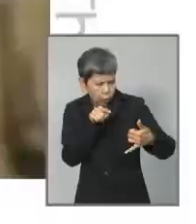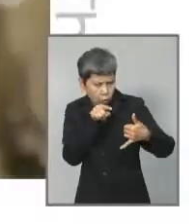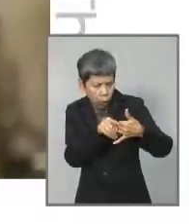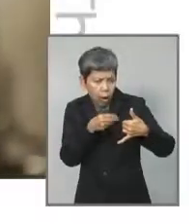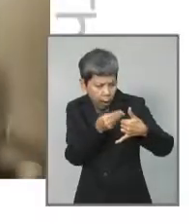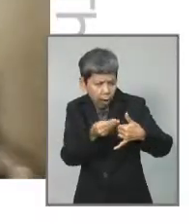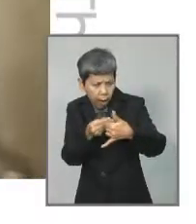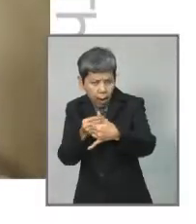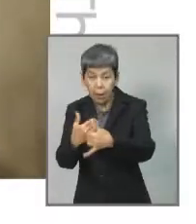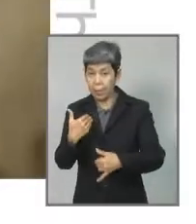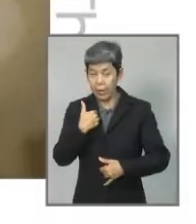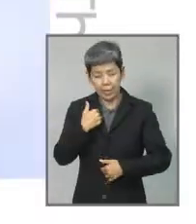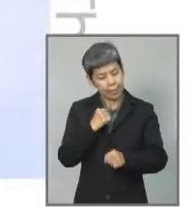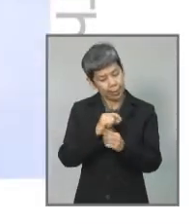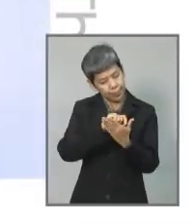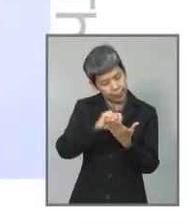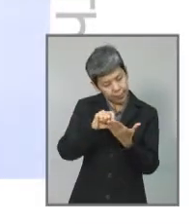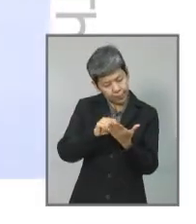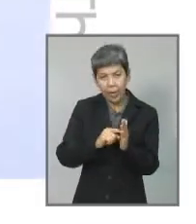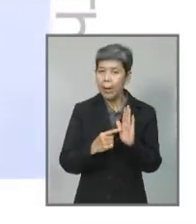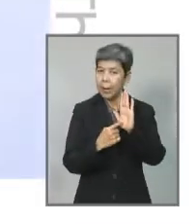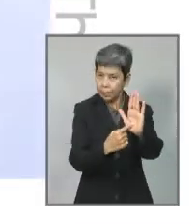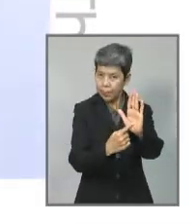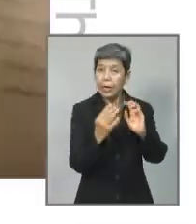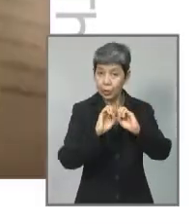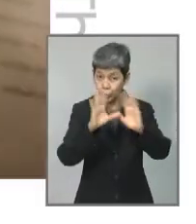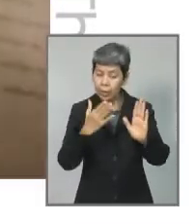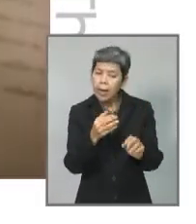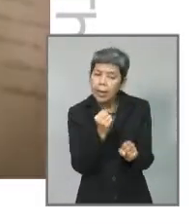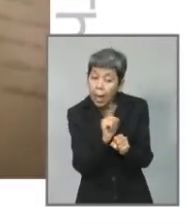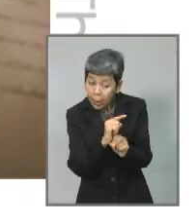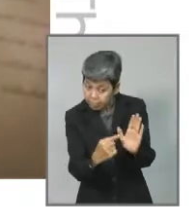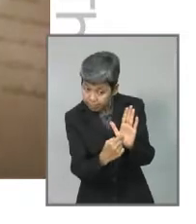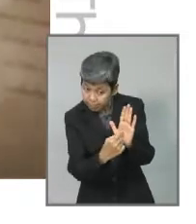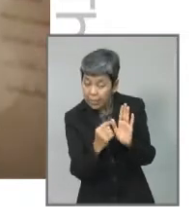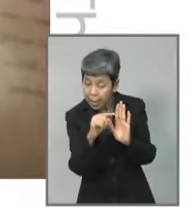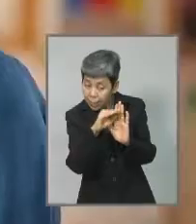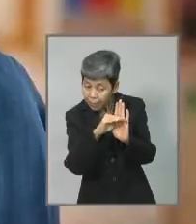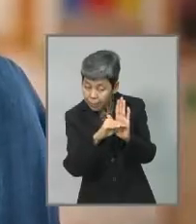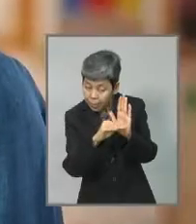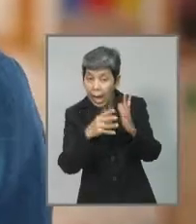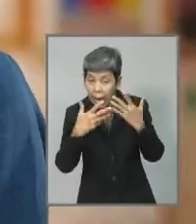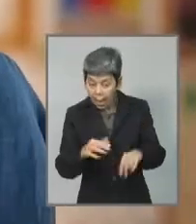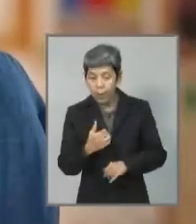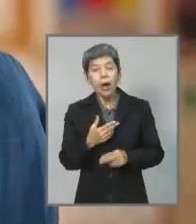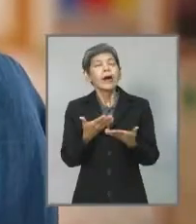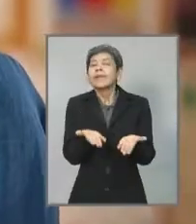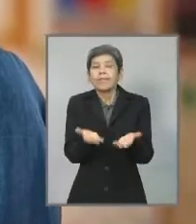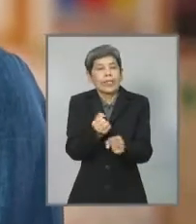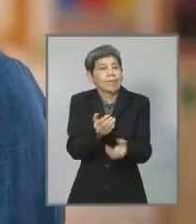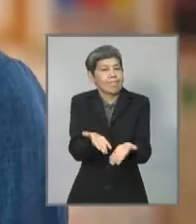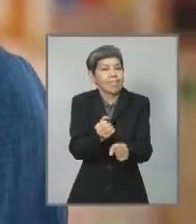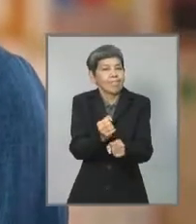มเราอาจจะมีการเขียนคำสั่งงานออกมาอย่างชัดเจนเลยว่าเขาต้องทำอะไรบ้าง1 2 3 4แล้วหลังจากนั้นเราก็ปล่อยให้เขาทำ